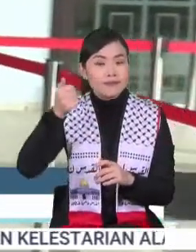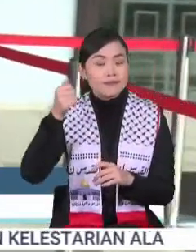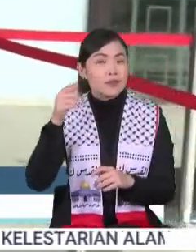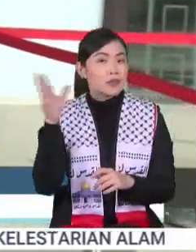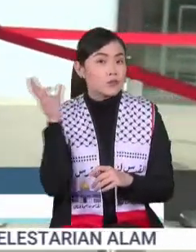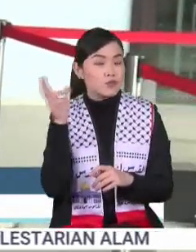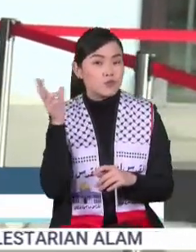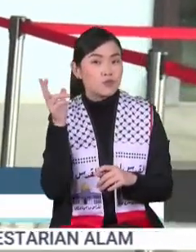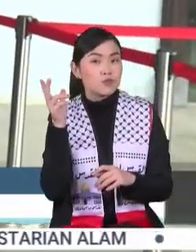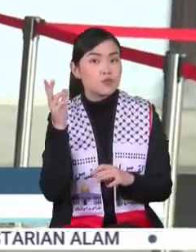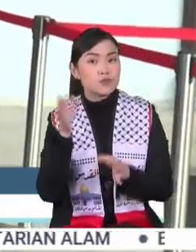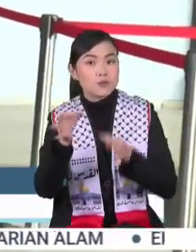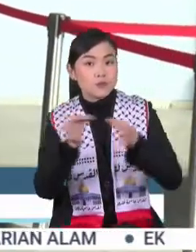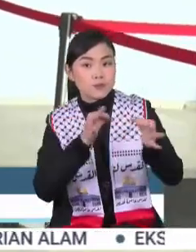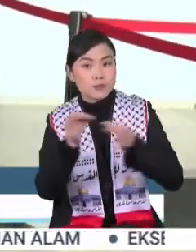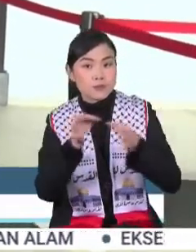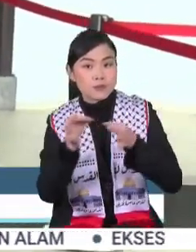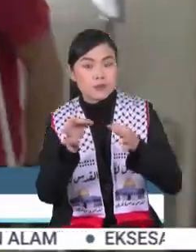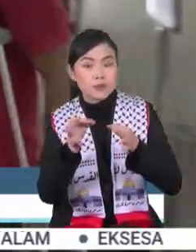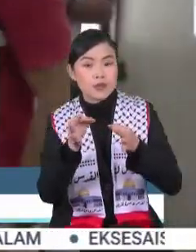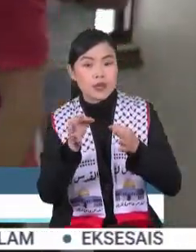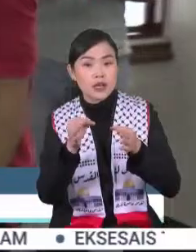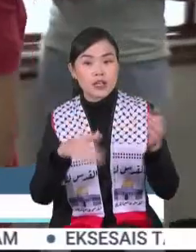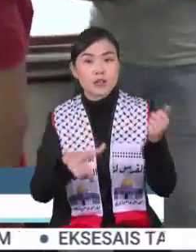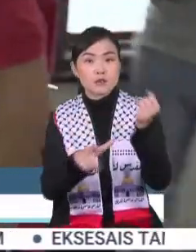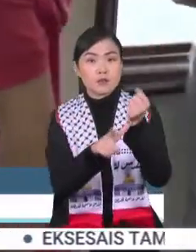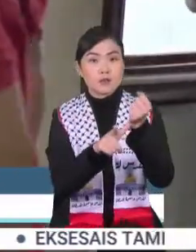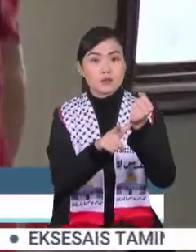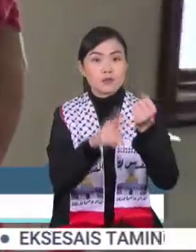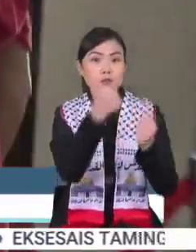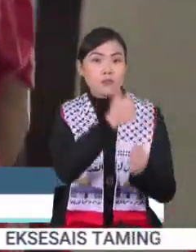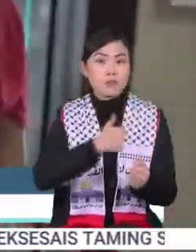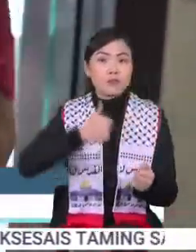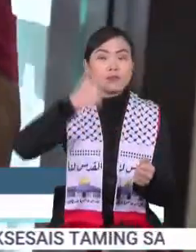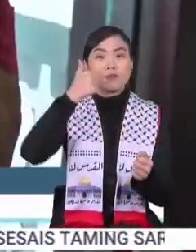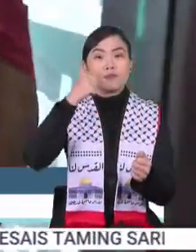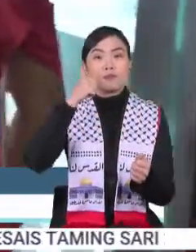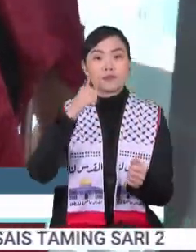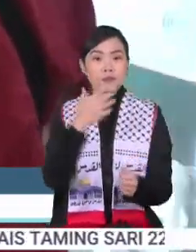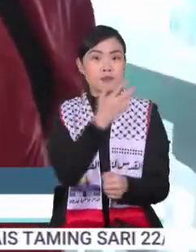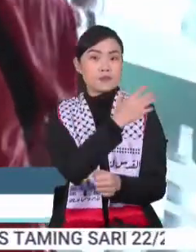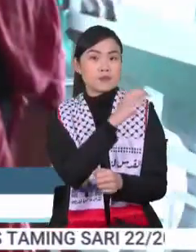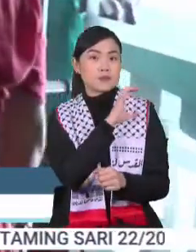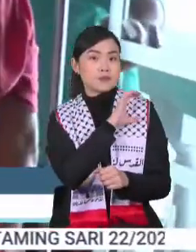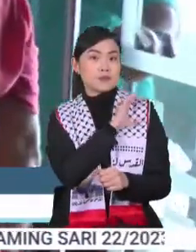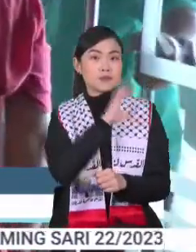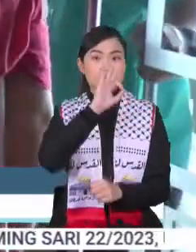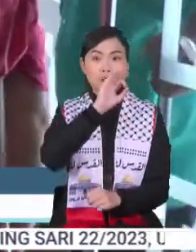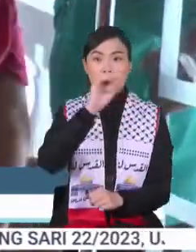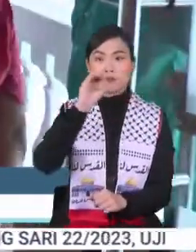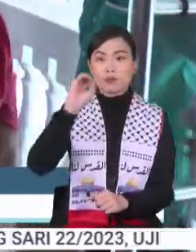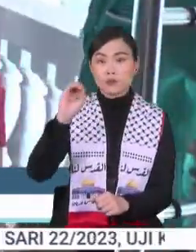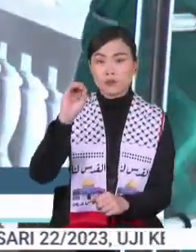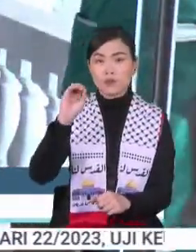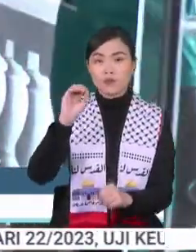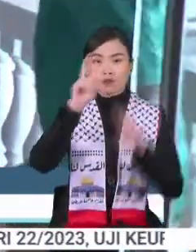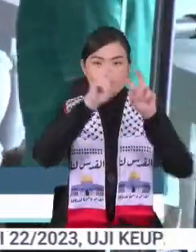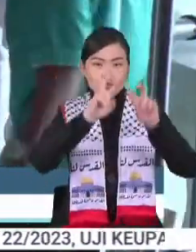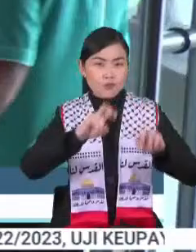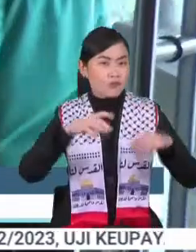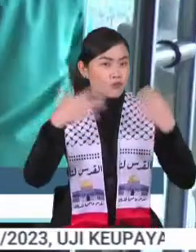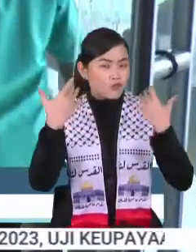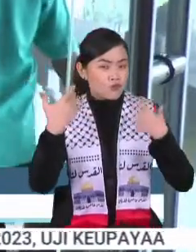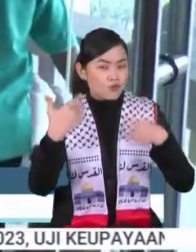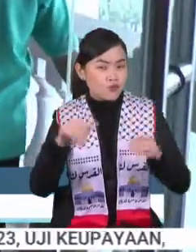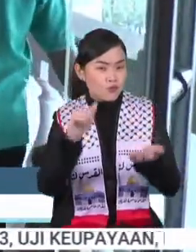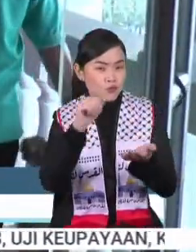ke-48 penolong pengarah siasatan jenayah pengubahan Wang acp F way Min mengenai sesatan yang telah dilakukan terhadap